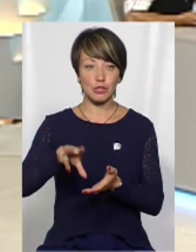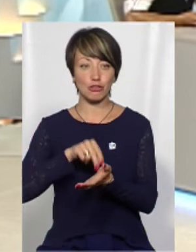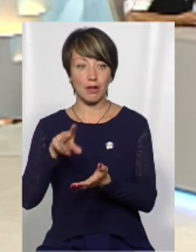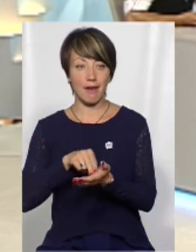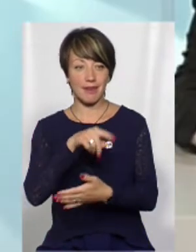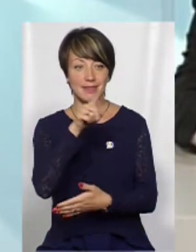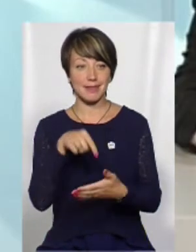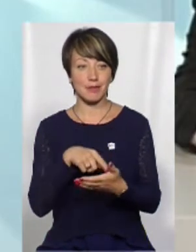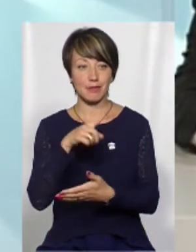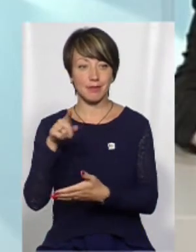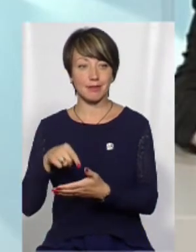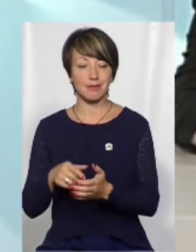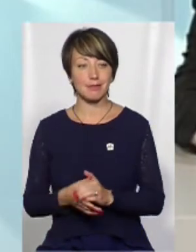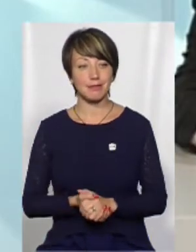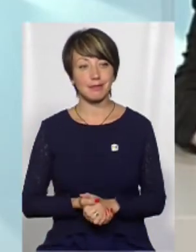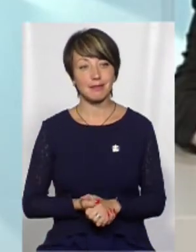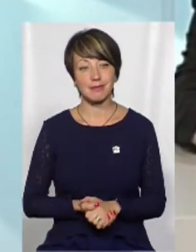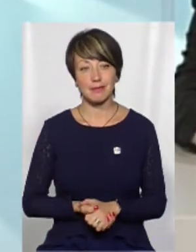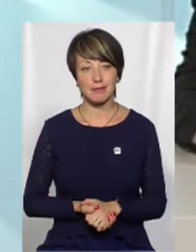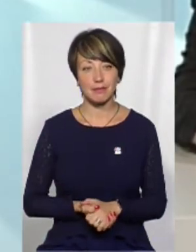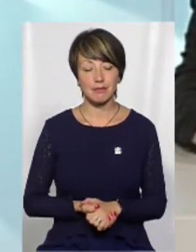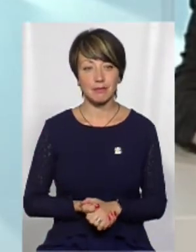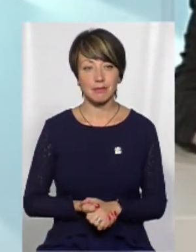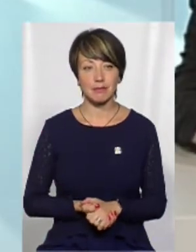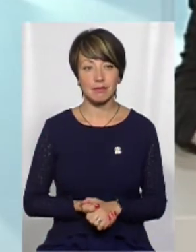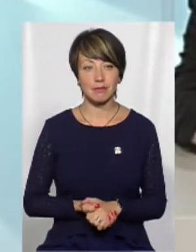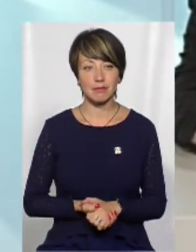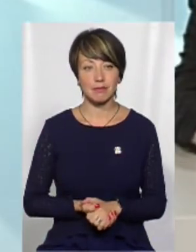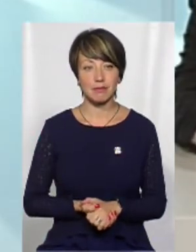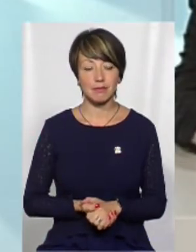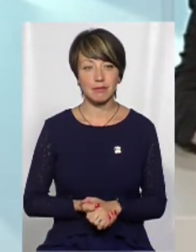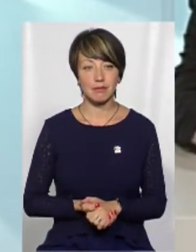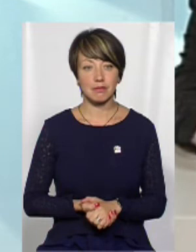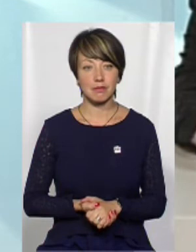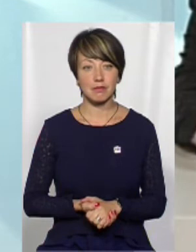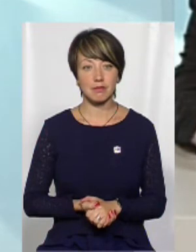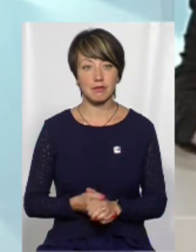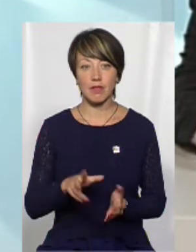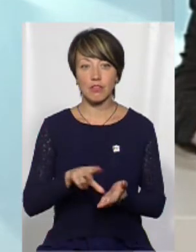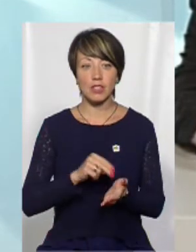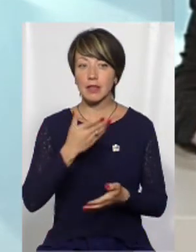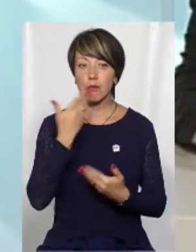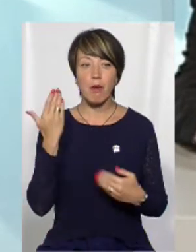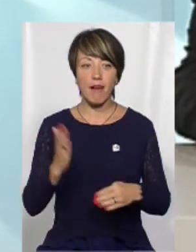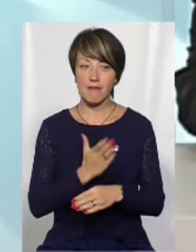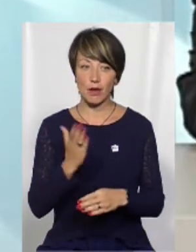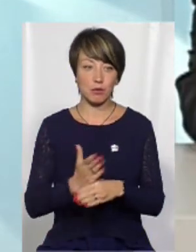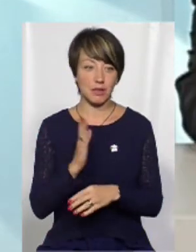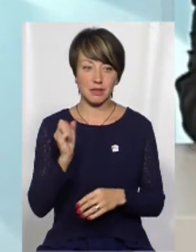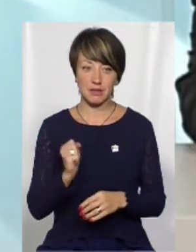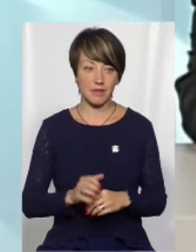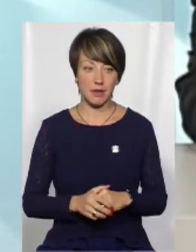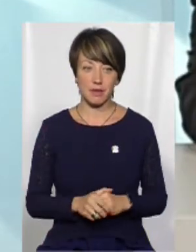la différence principale entre Хмельницький et Черкасії? Non, à Черкасії il n'y a pas de fabrique. В Черкасах немає виробництва. Ce